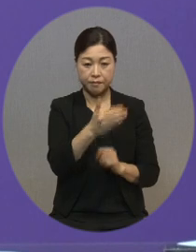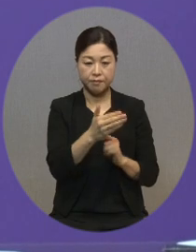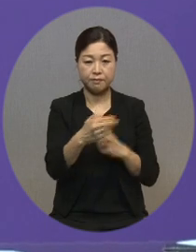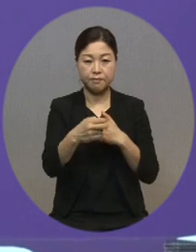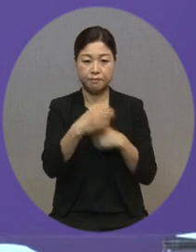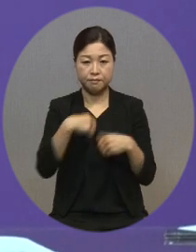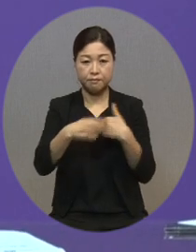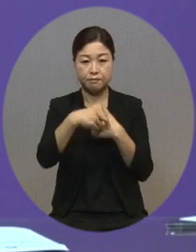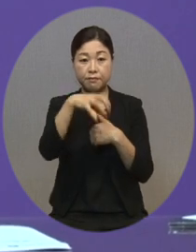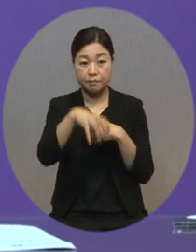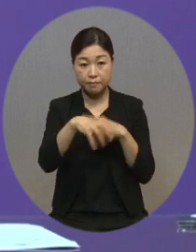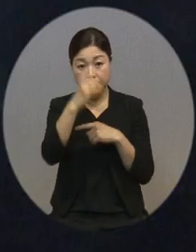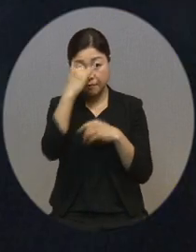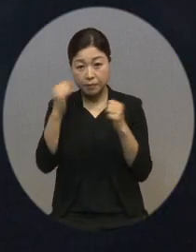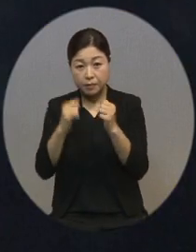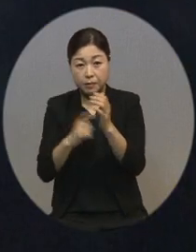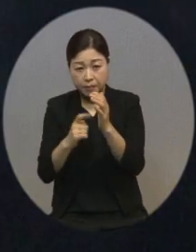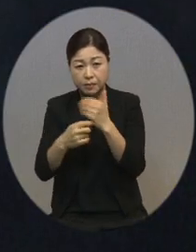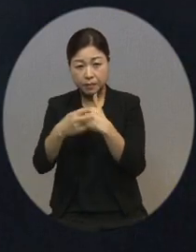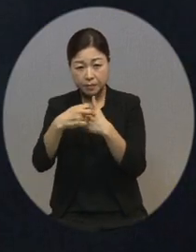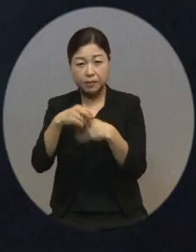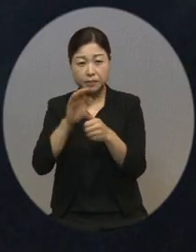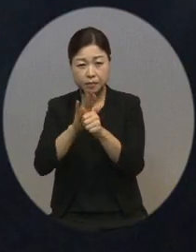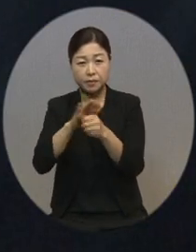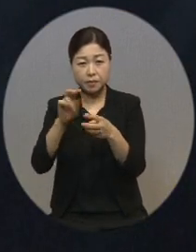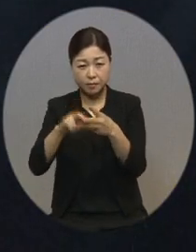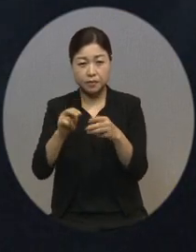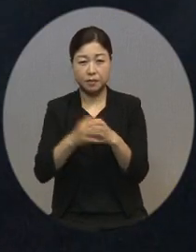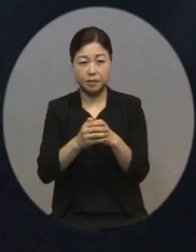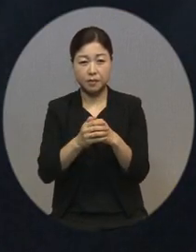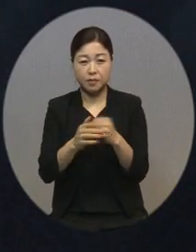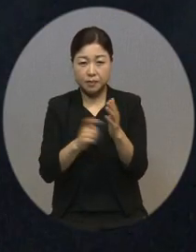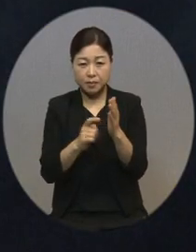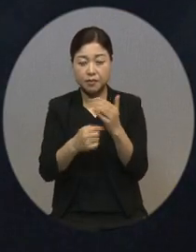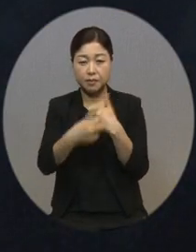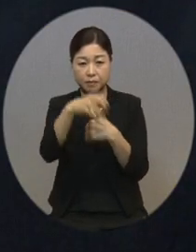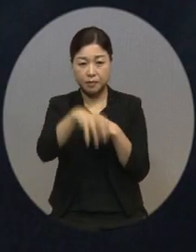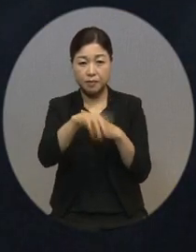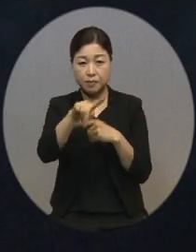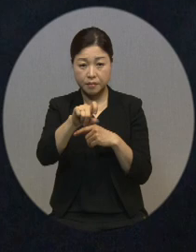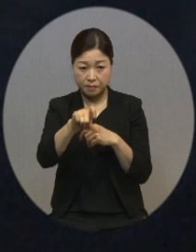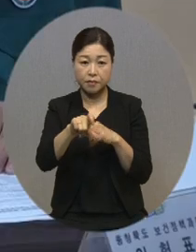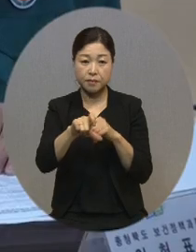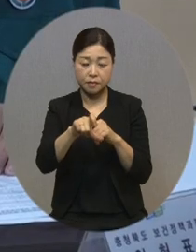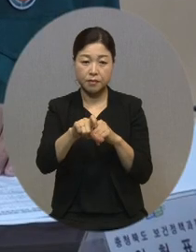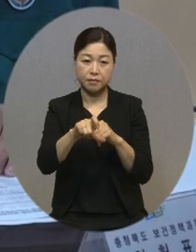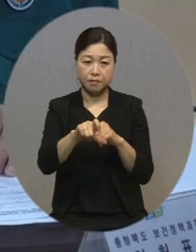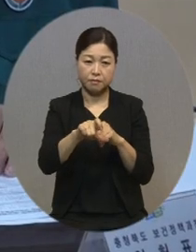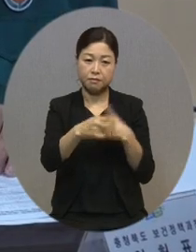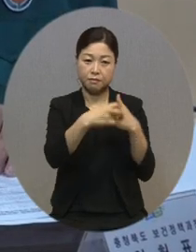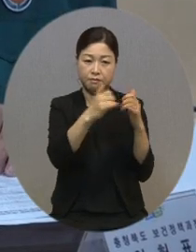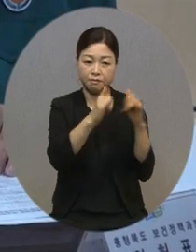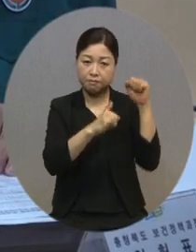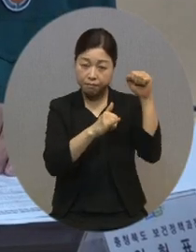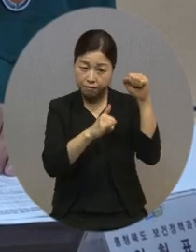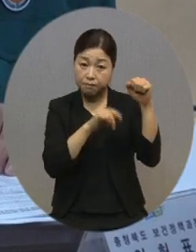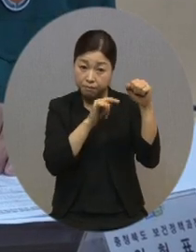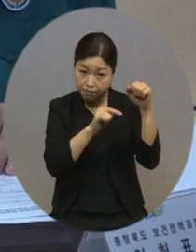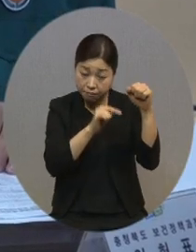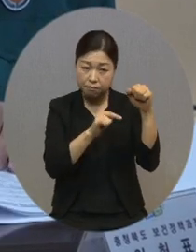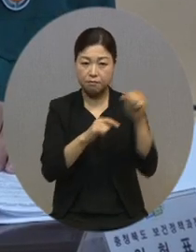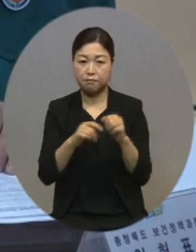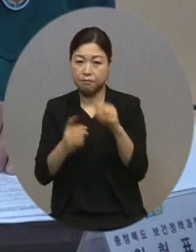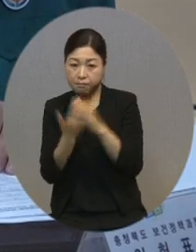보건소, 충북응급의료지원센터, 15개 응급의료기관 등으로 의료계 집단 행동에 따른 비상진료 체계 대응